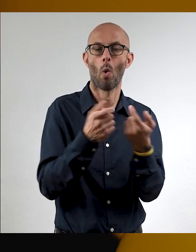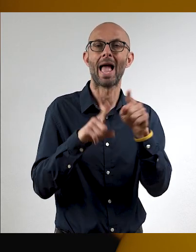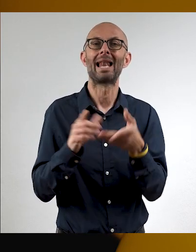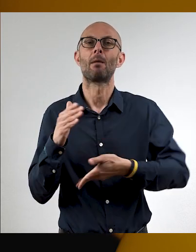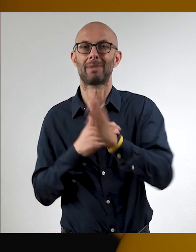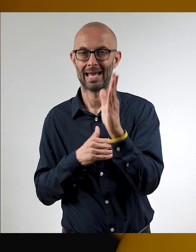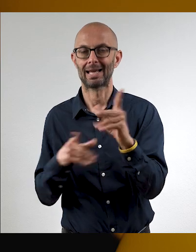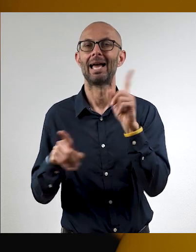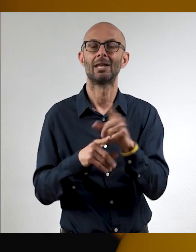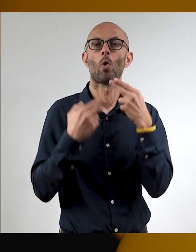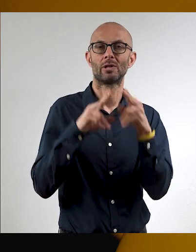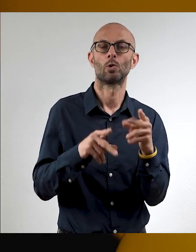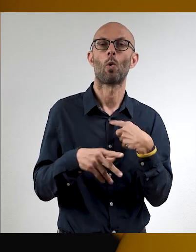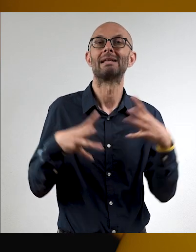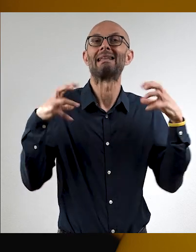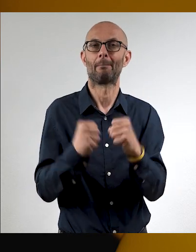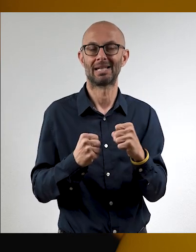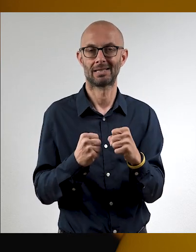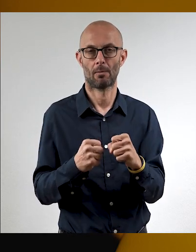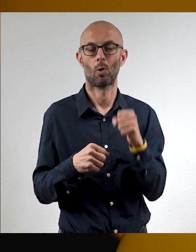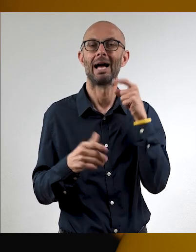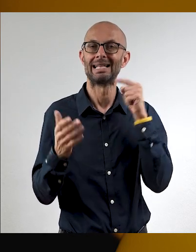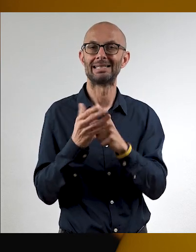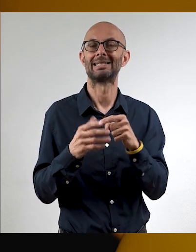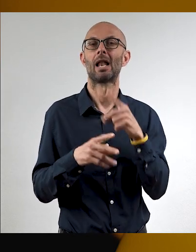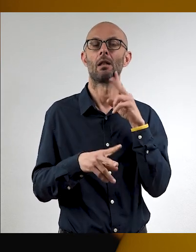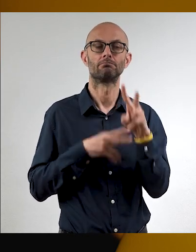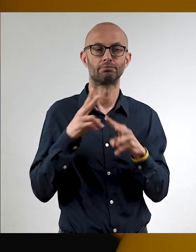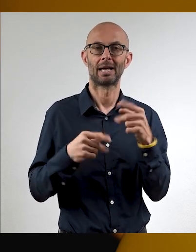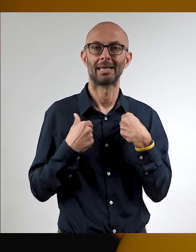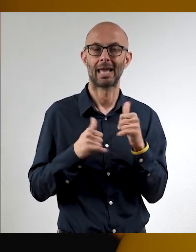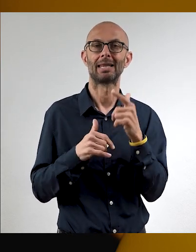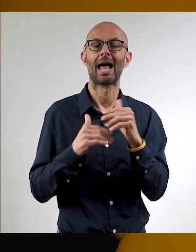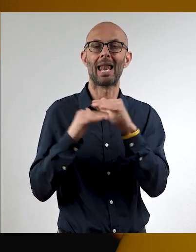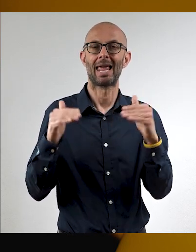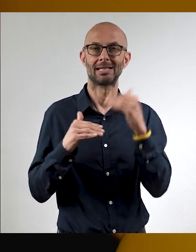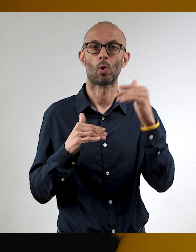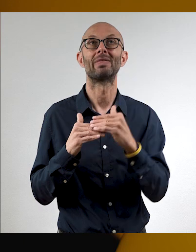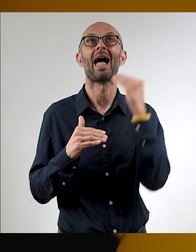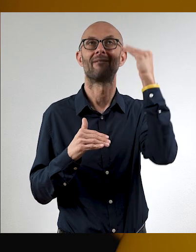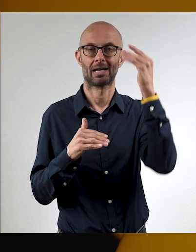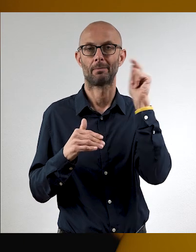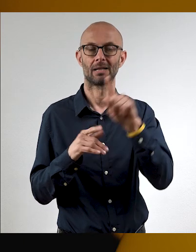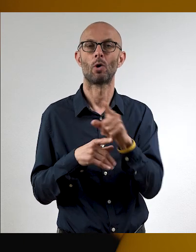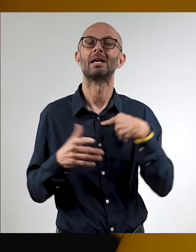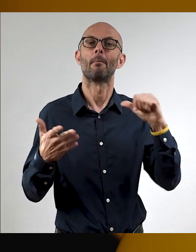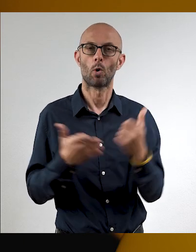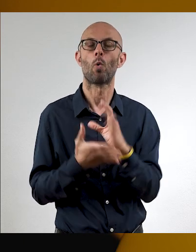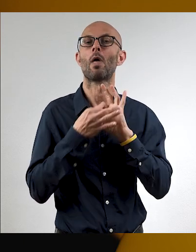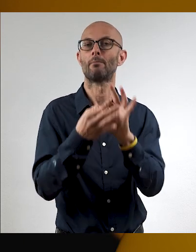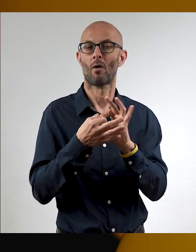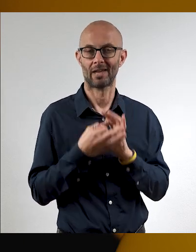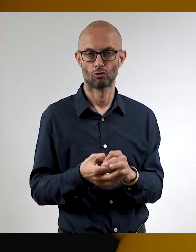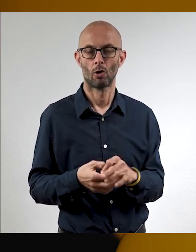beg in odzivu, ko zamrznemo. Cilj okrevanja pa je, da pridemo po lestvi na vrh, da se ponovno